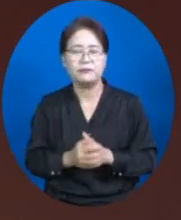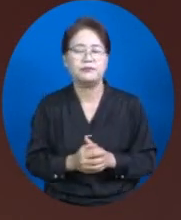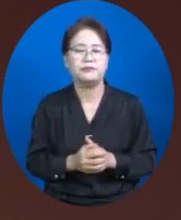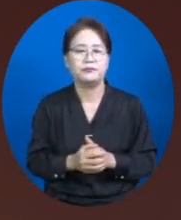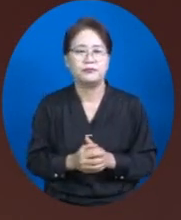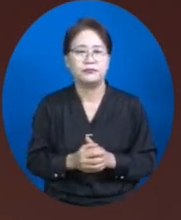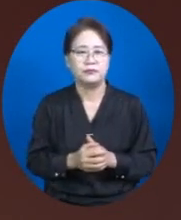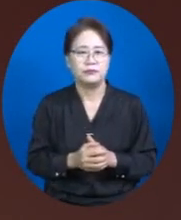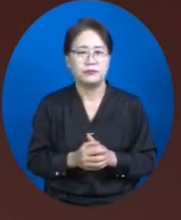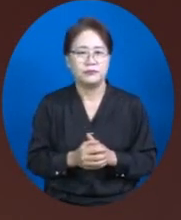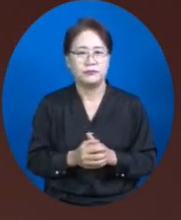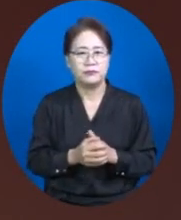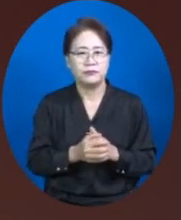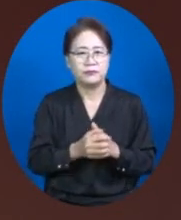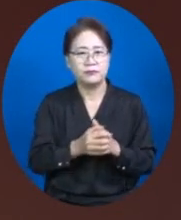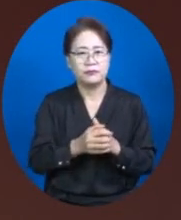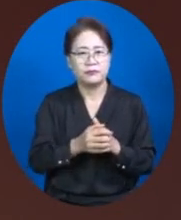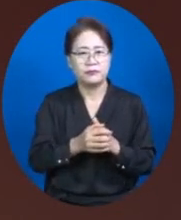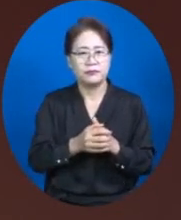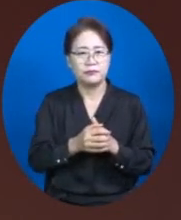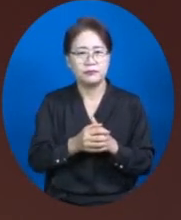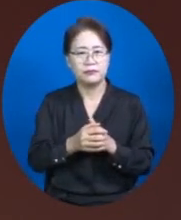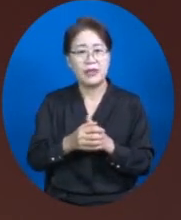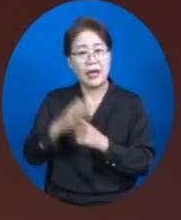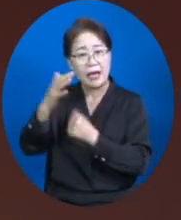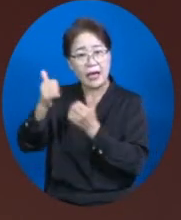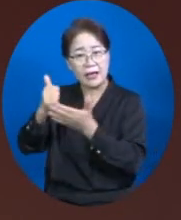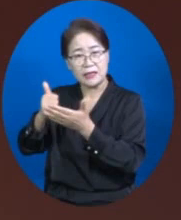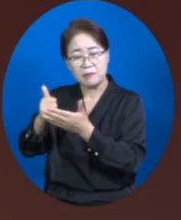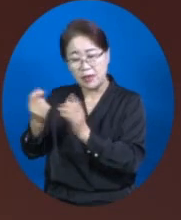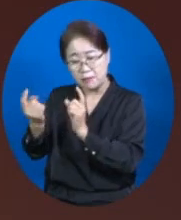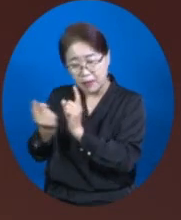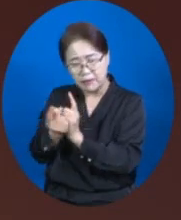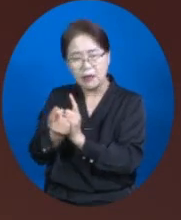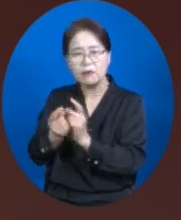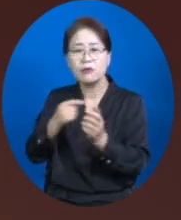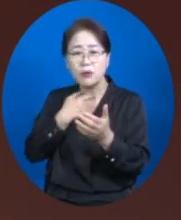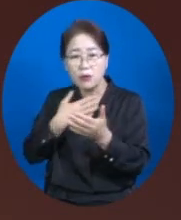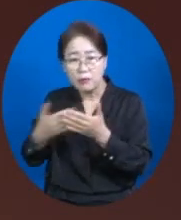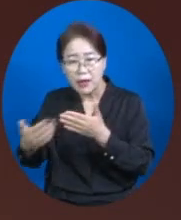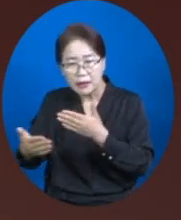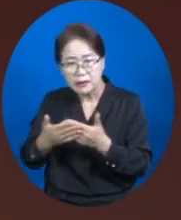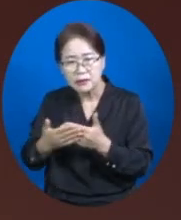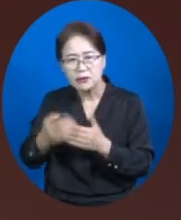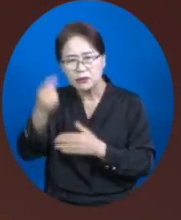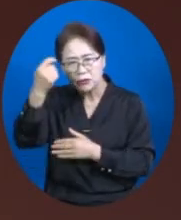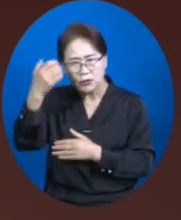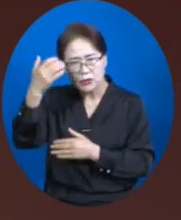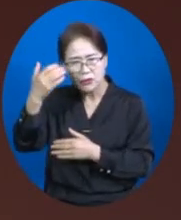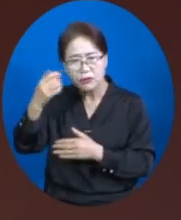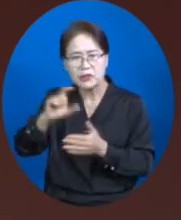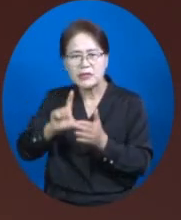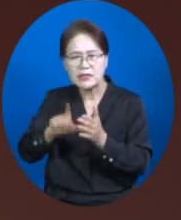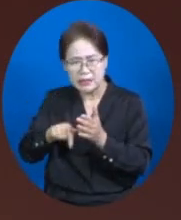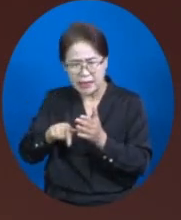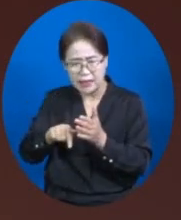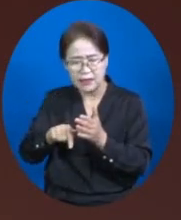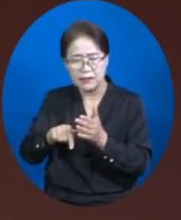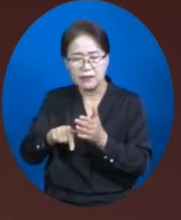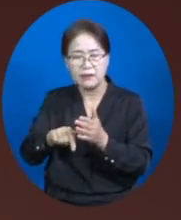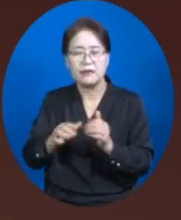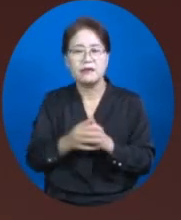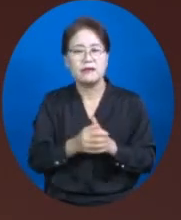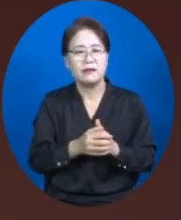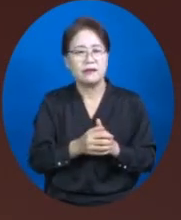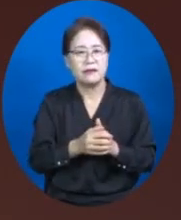우리 인생에게 있어서 내가 하나님을 만나고 경험하는 영적인 시간을 말합니다